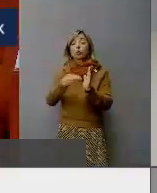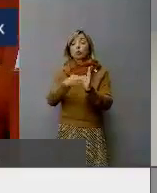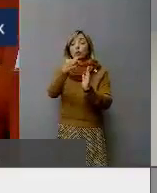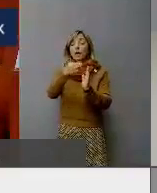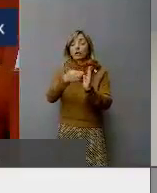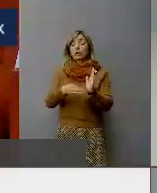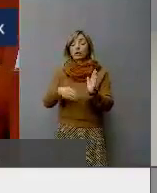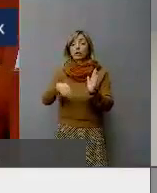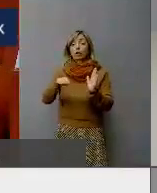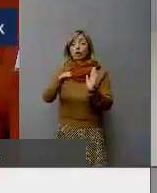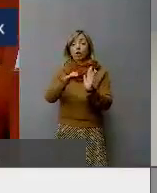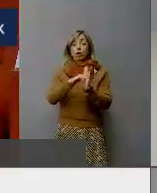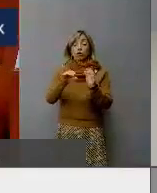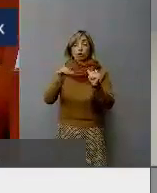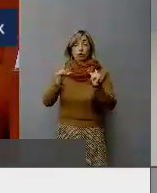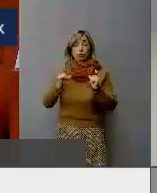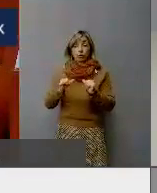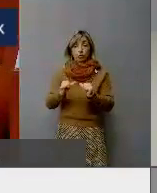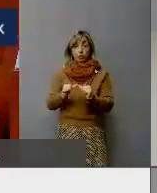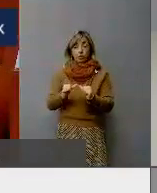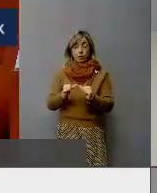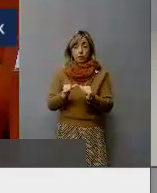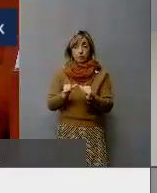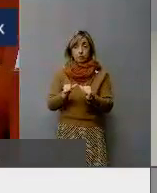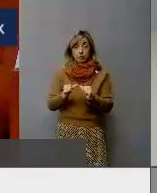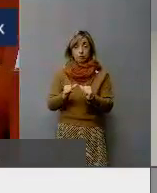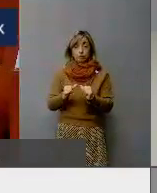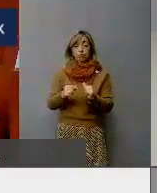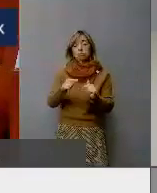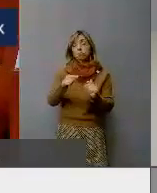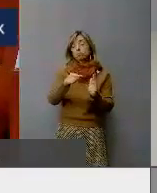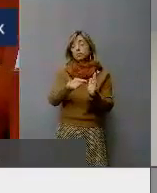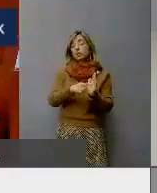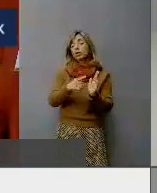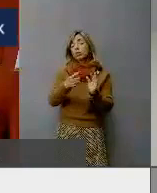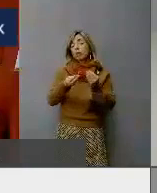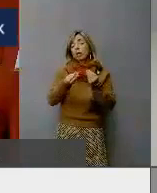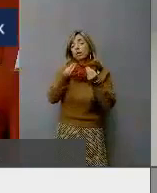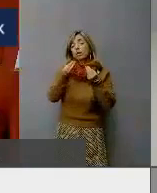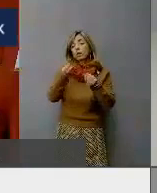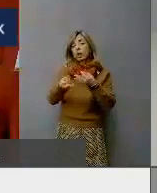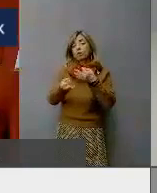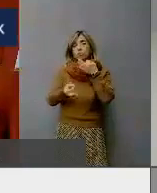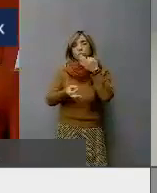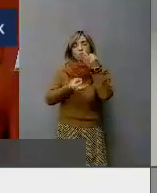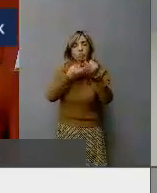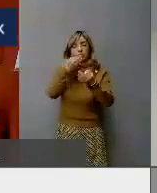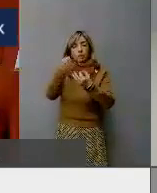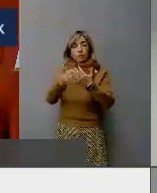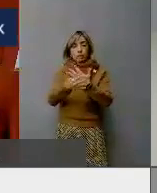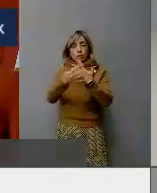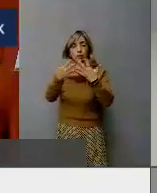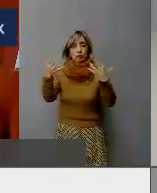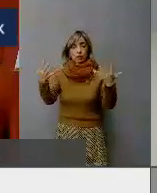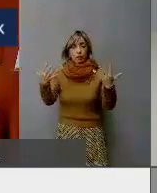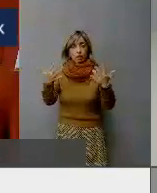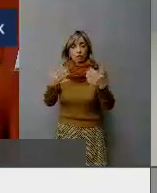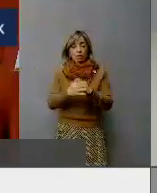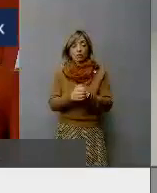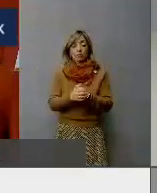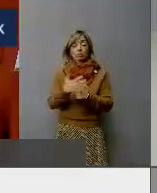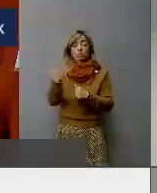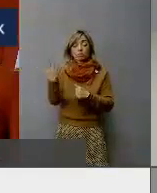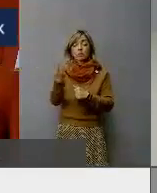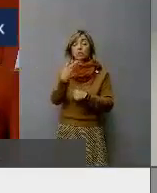erano stati indicati come maggiormente esplicativi da parte di familiari sti intervenuti mi piace citarli